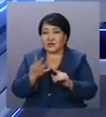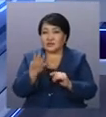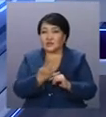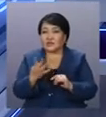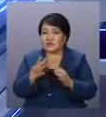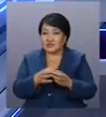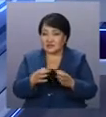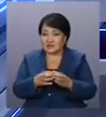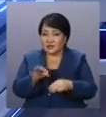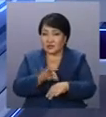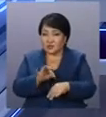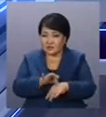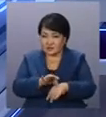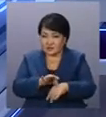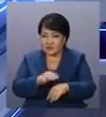әр емханада